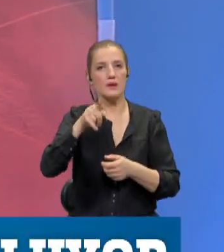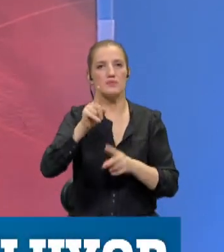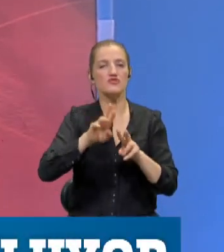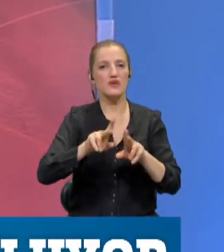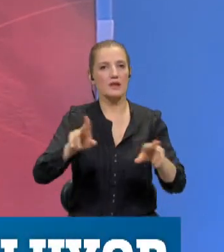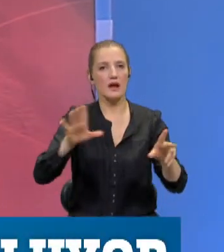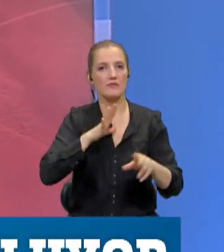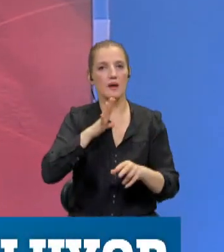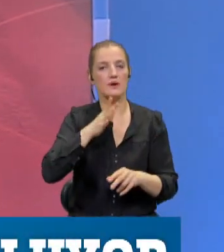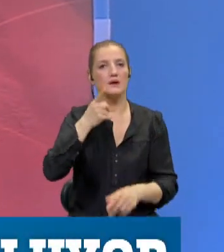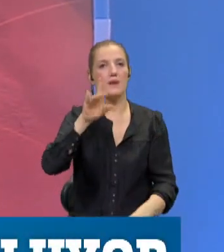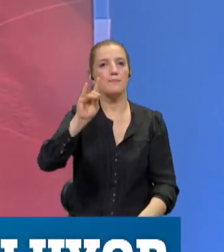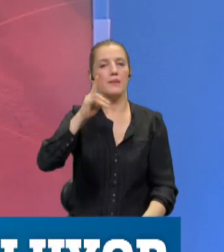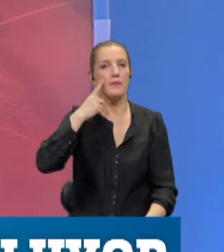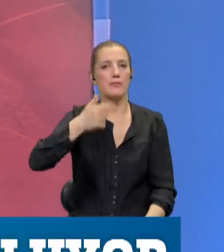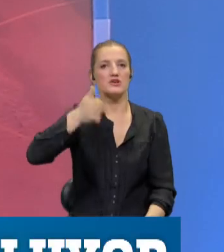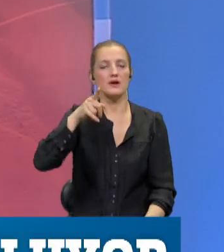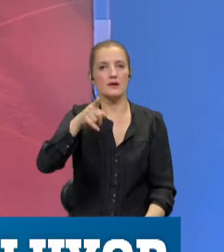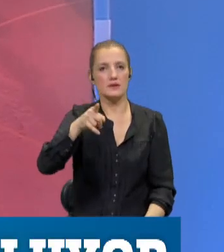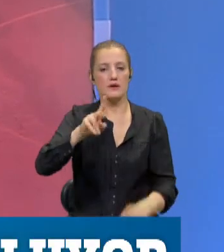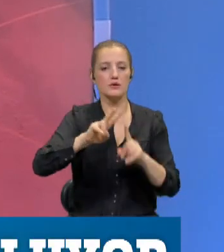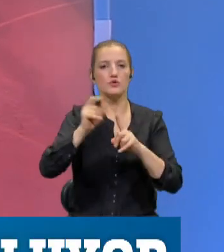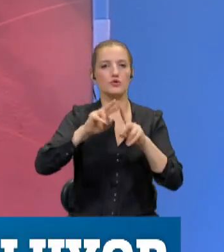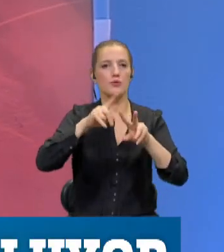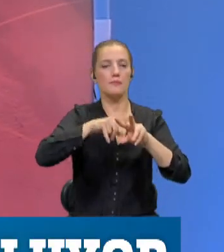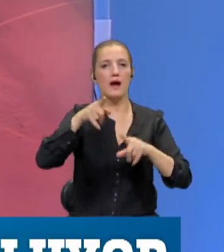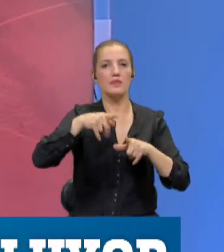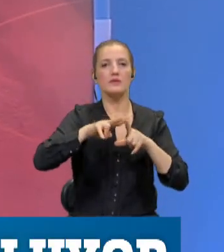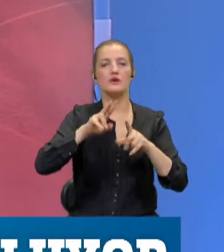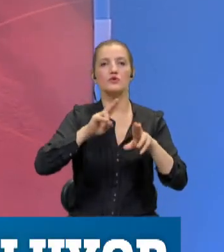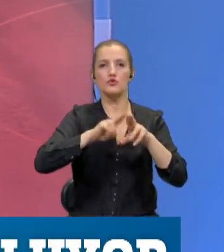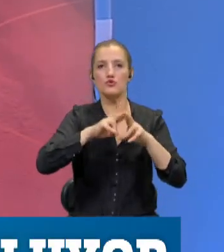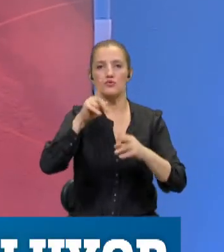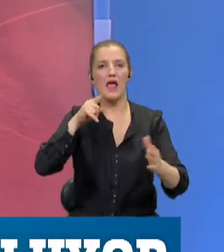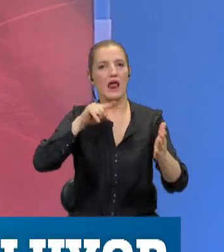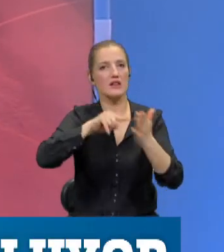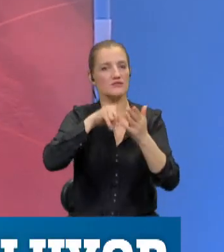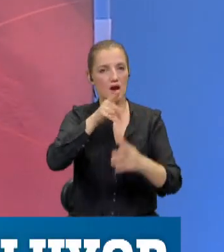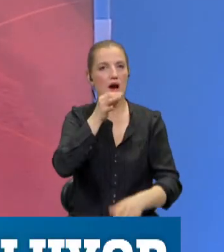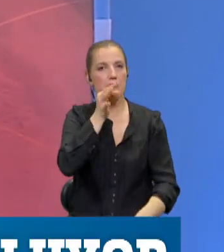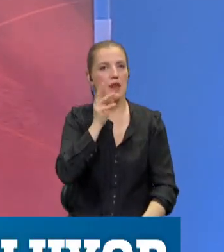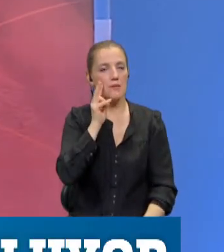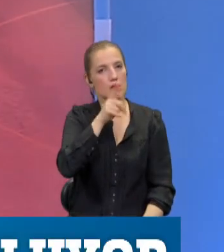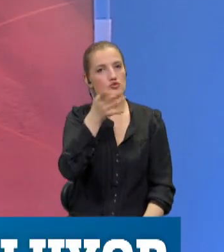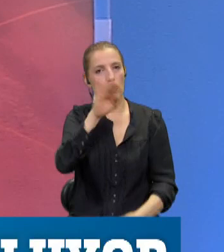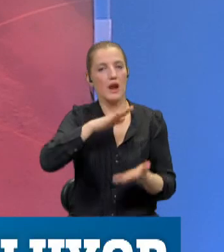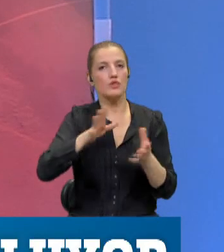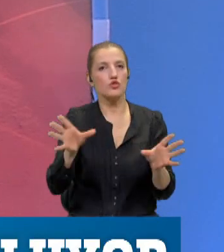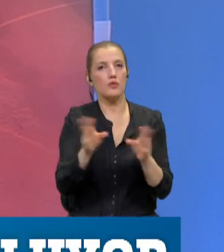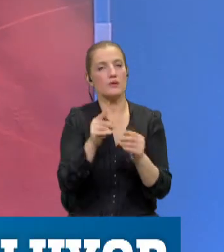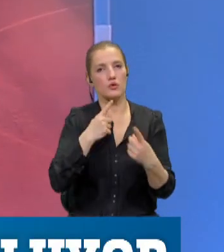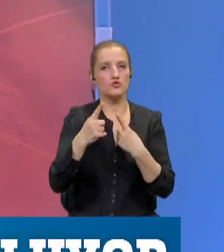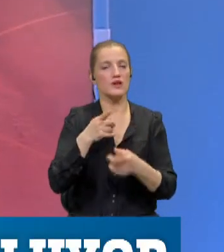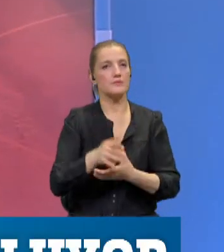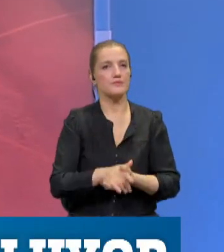Çünkü Bahçeli'nin de hem Numan Kurtulmuş yeni Şamil Tayyar hedef alan açıklamaları oldu hatta durağa bildiğim genelde parlamasını yapalım